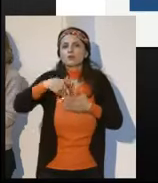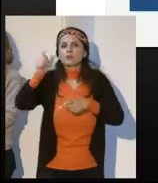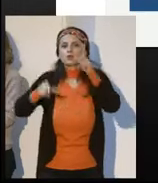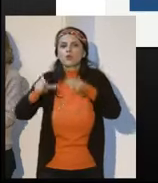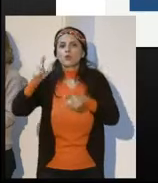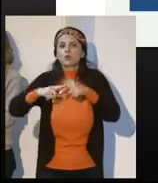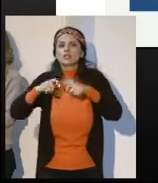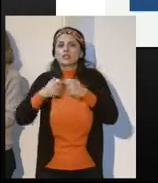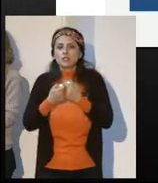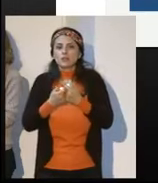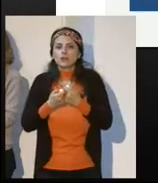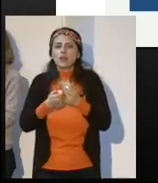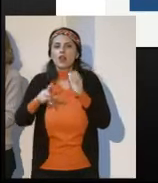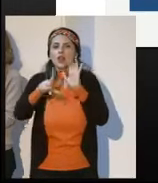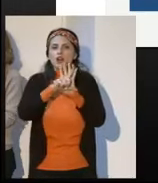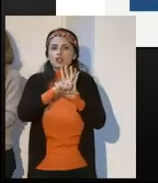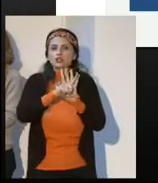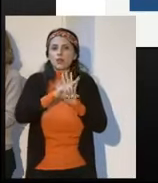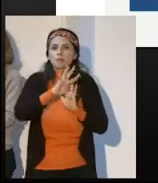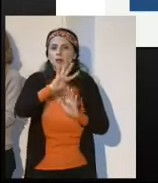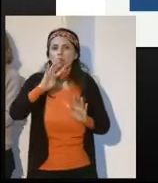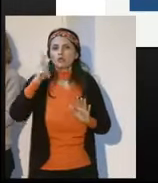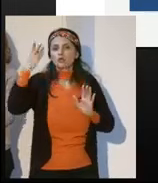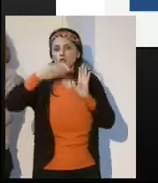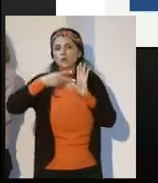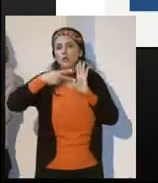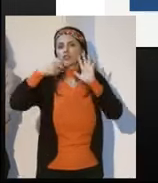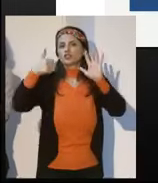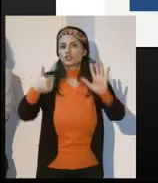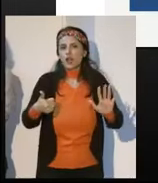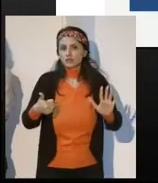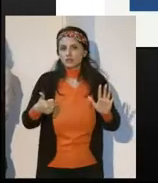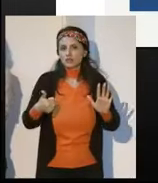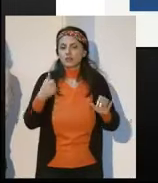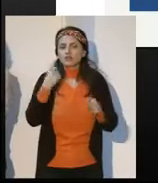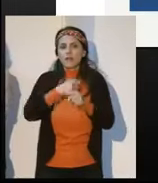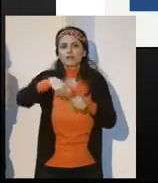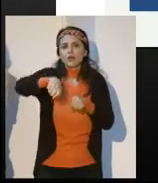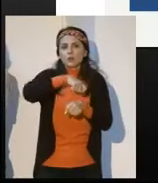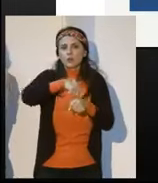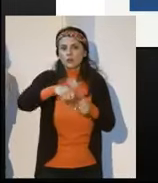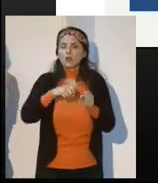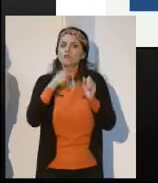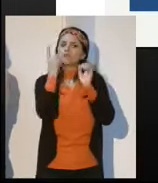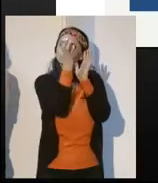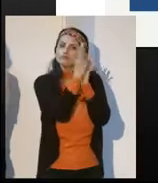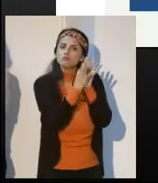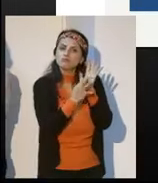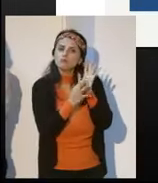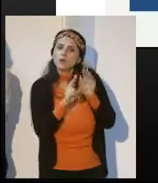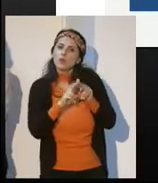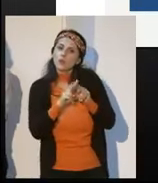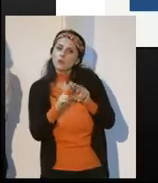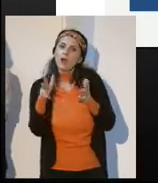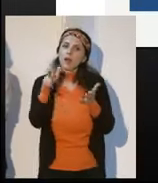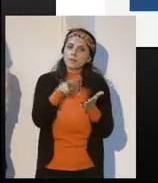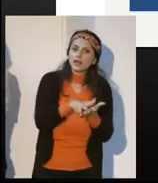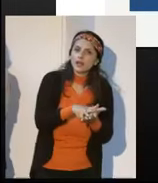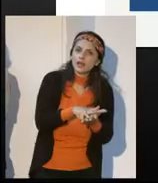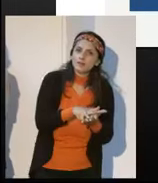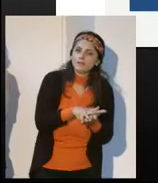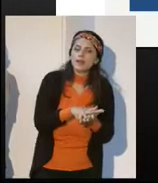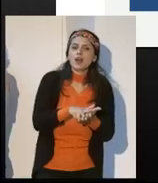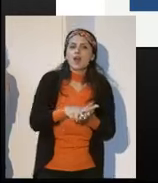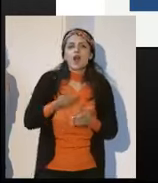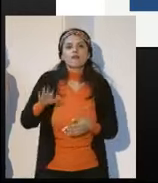patru o pe 2026 și am elaborat normele de aplicare a acestei prevederi a fost una